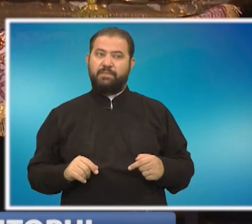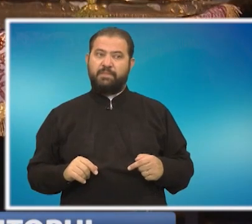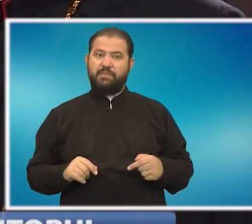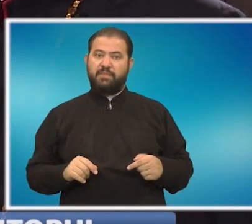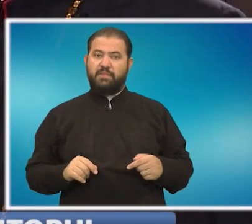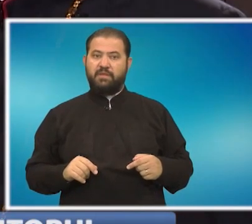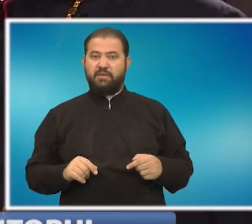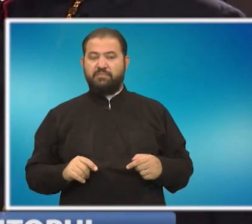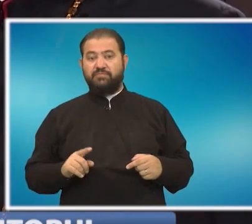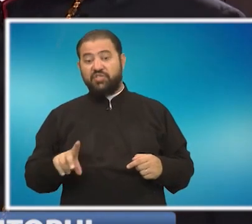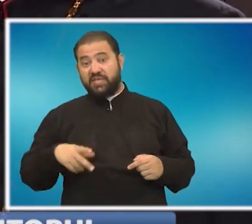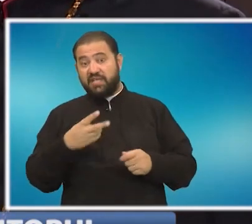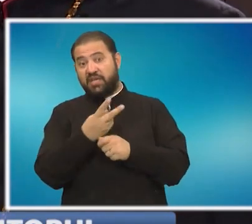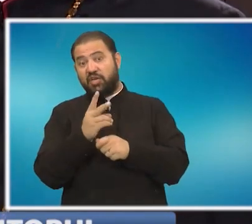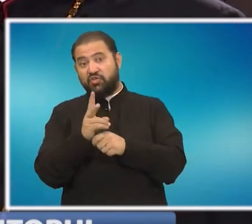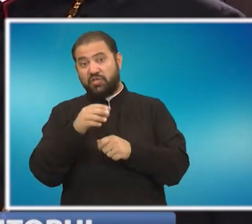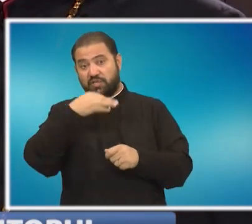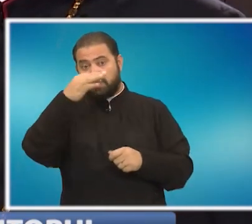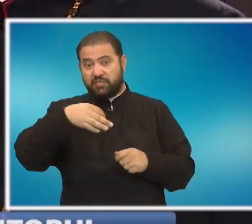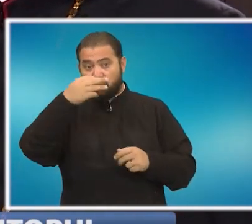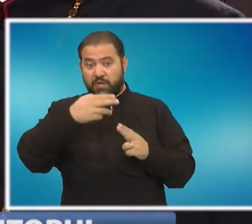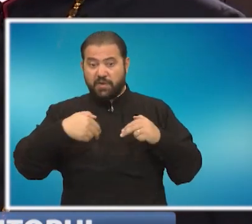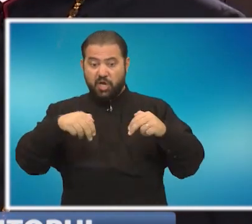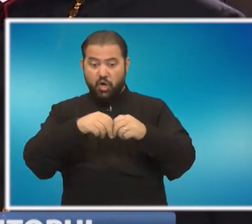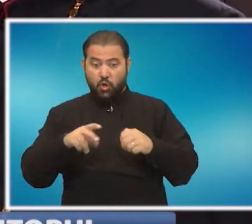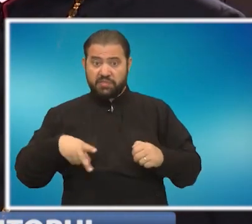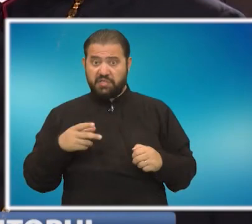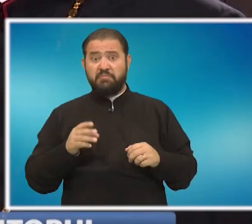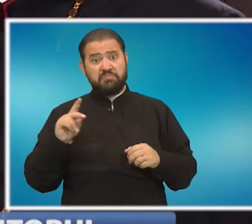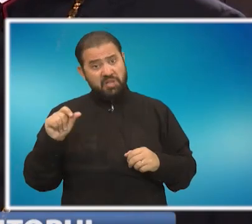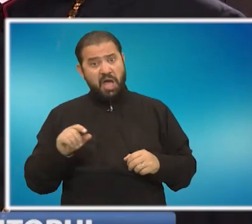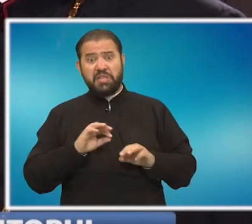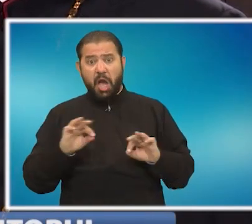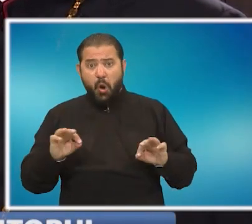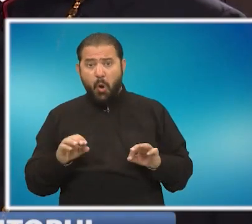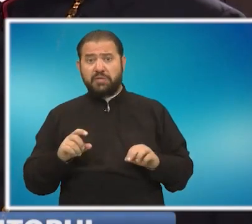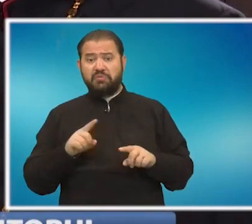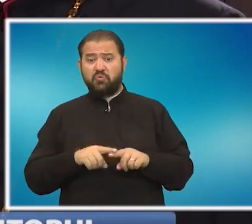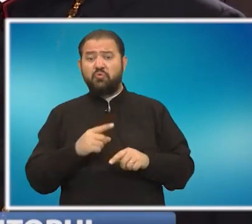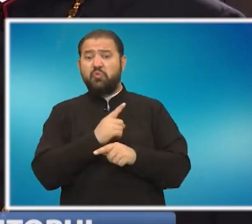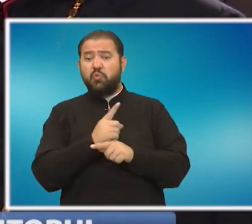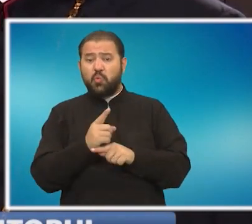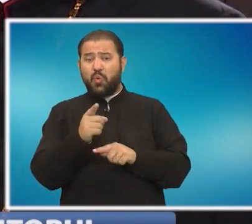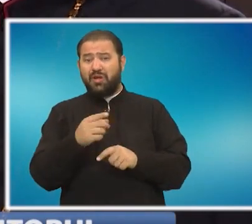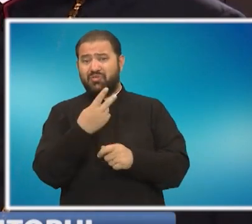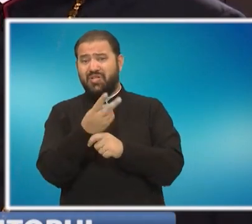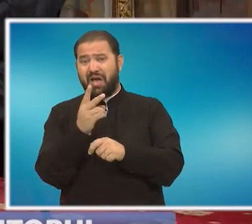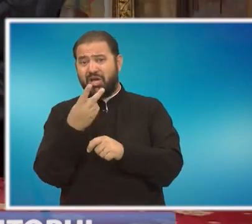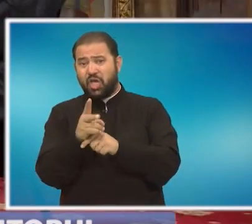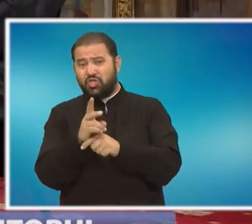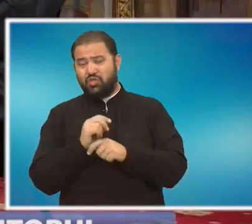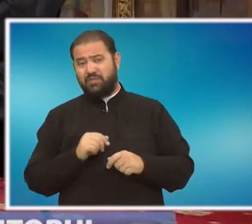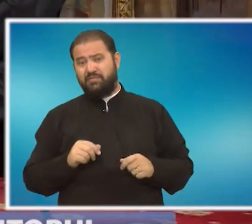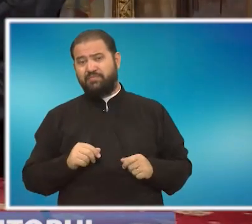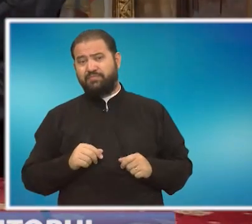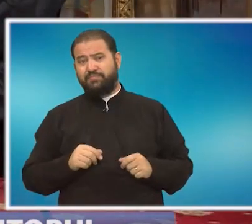inadecvat să vorbim că noi, sau să afirmăm că noi susținem vreo astfel de formă ocultistă